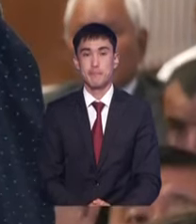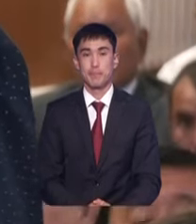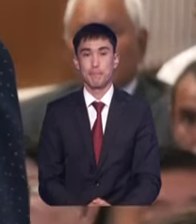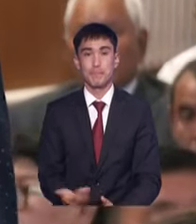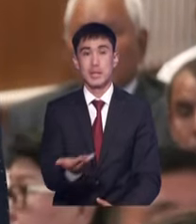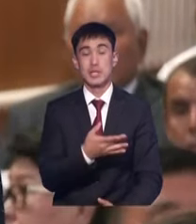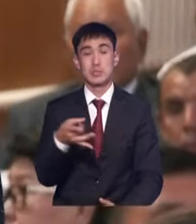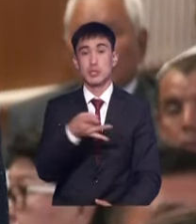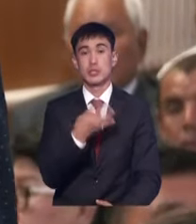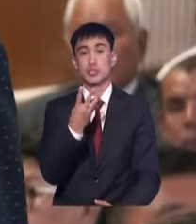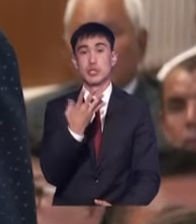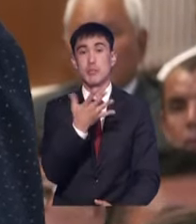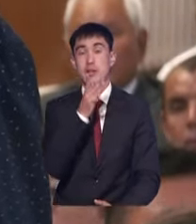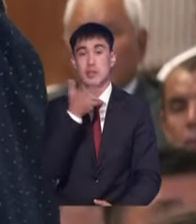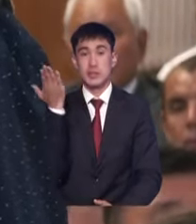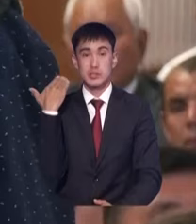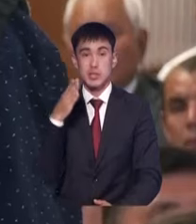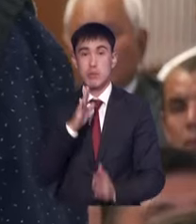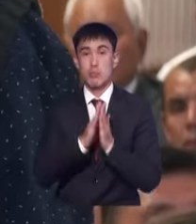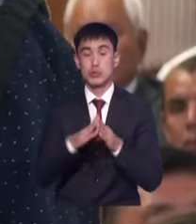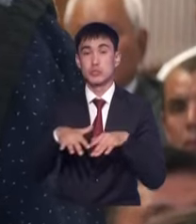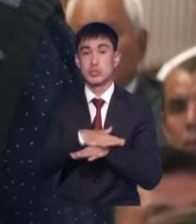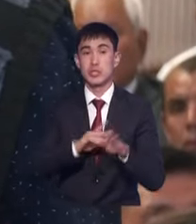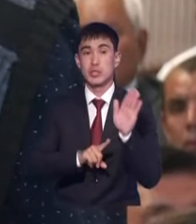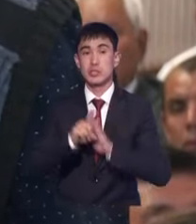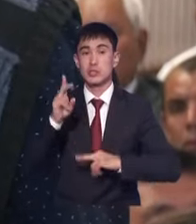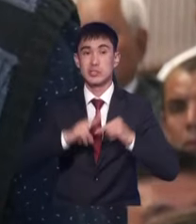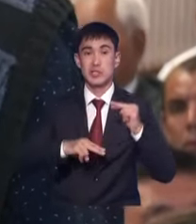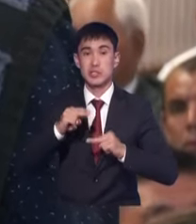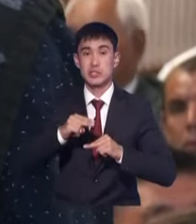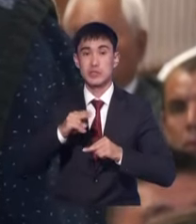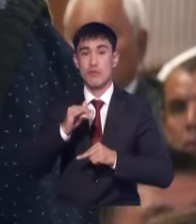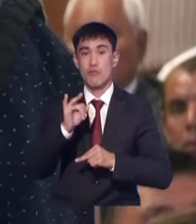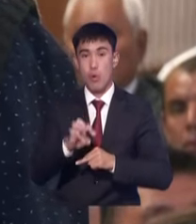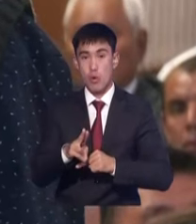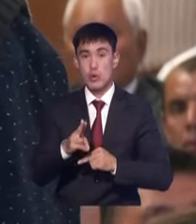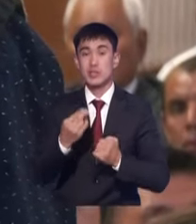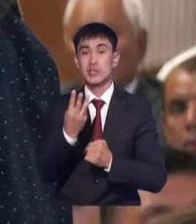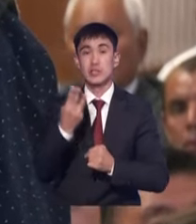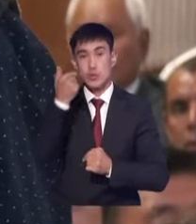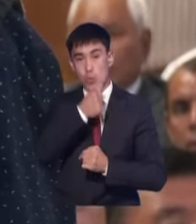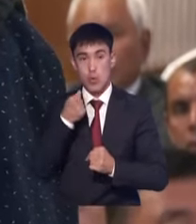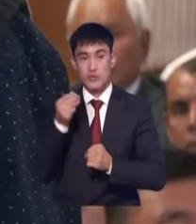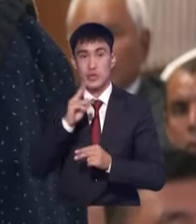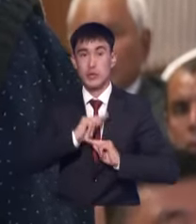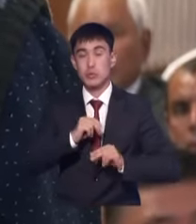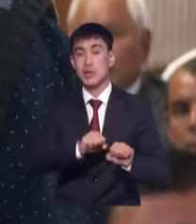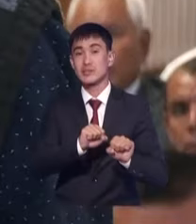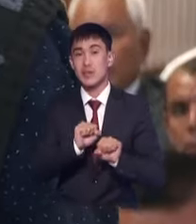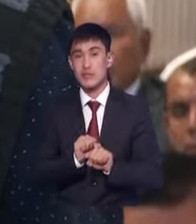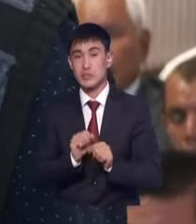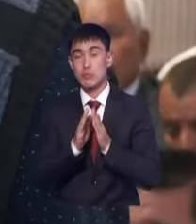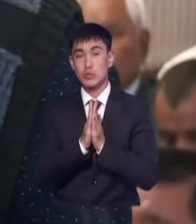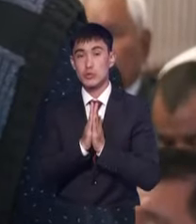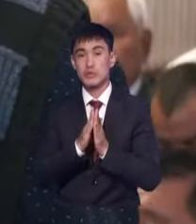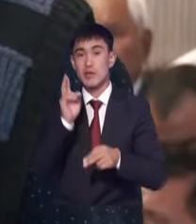В нашем районе 4-5 лет назад по просьбе жителей началось строительство ФОК. Но вот уже третий год все работы остановились. Просим